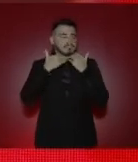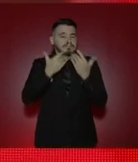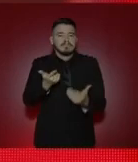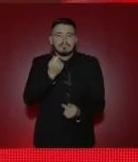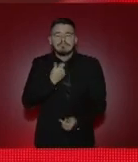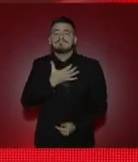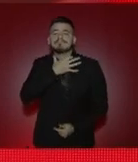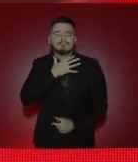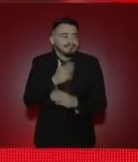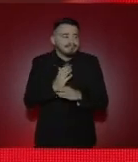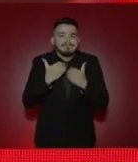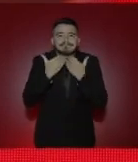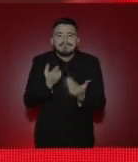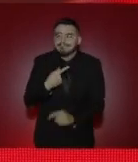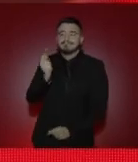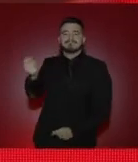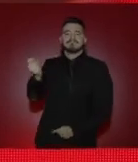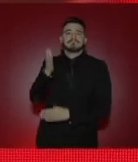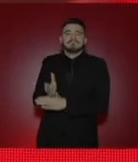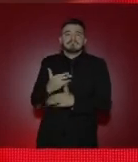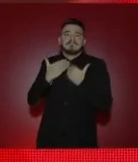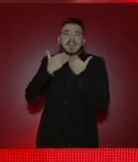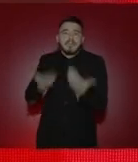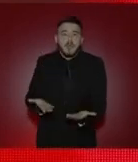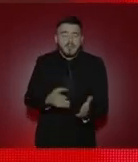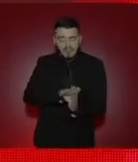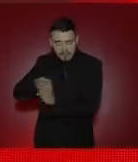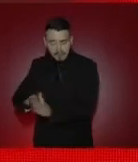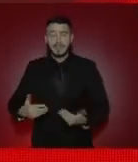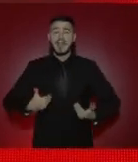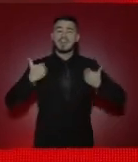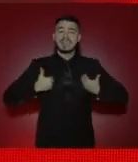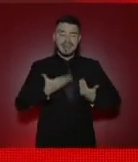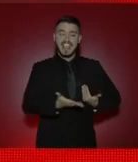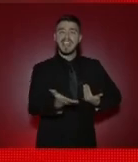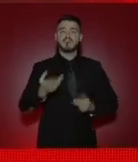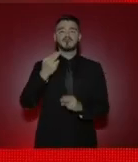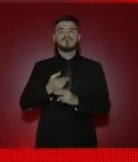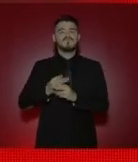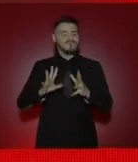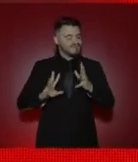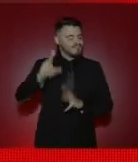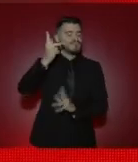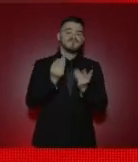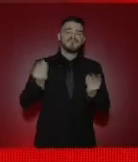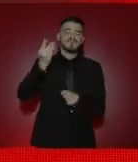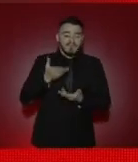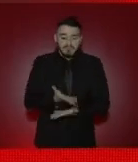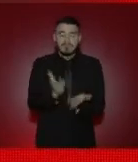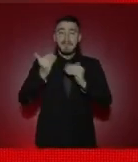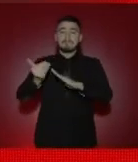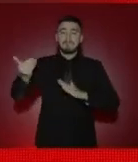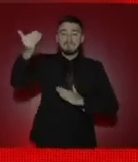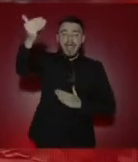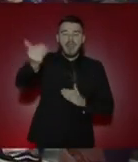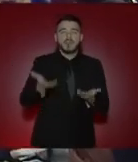ενήλικη ζωή κανονικότητας. Στους νέους που αξίζουν κάτι καλύτερο και που αποτελούν το μέλλον της Ελλάδας και